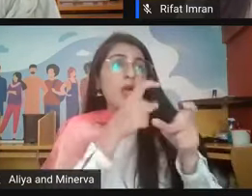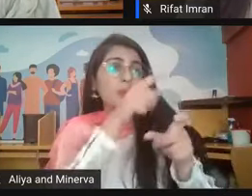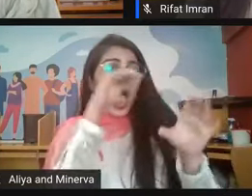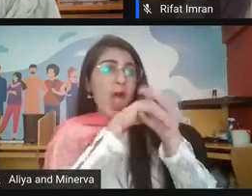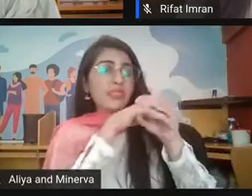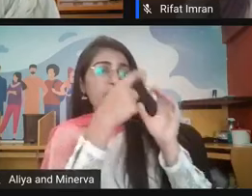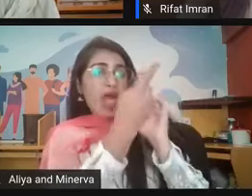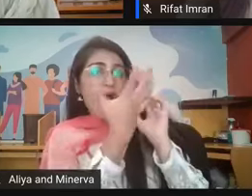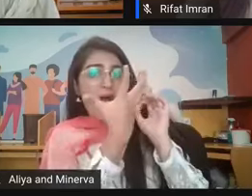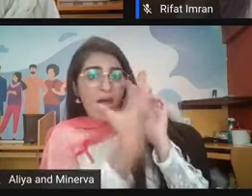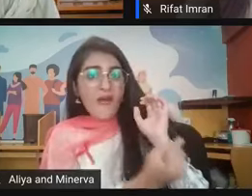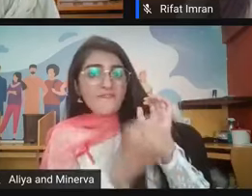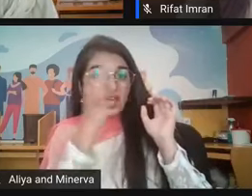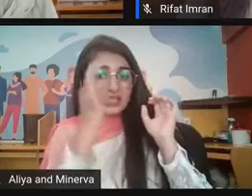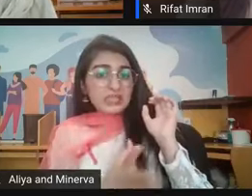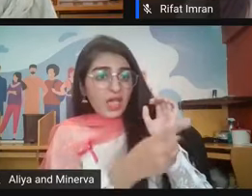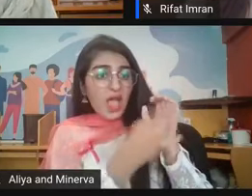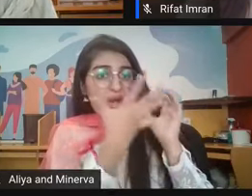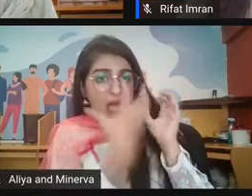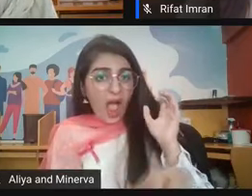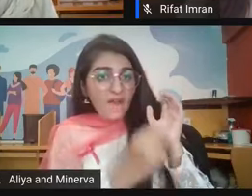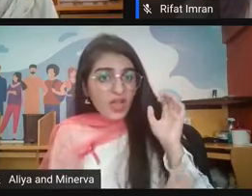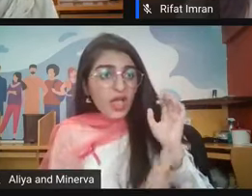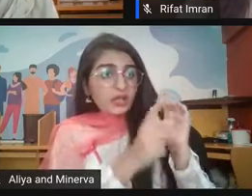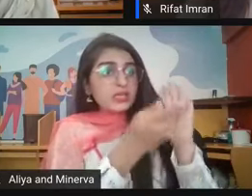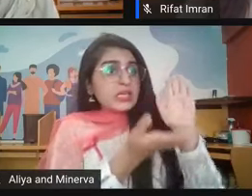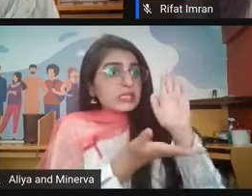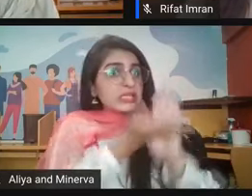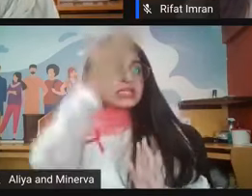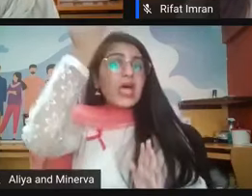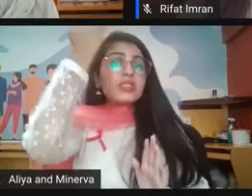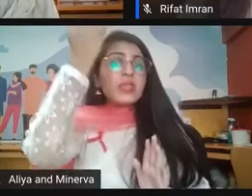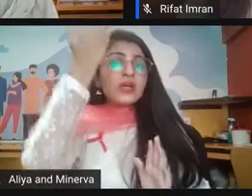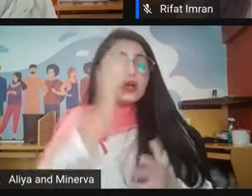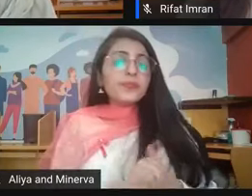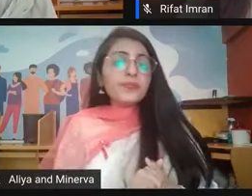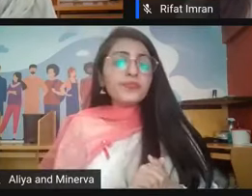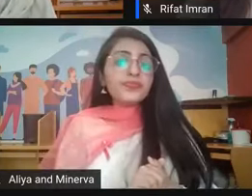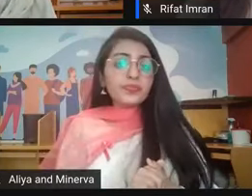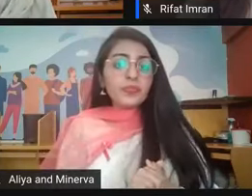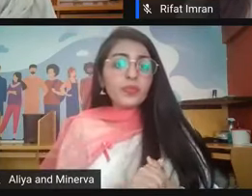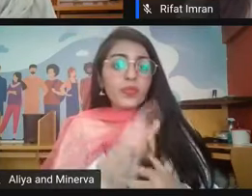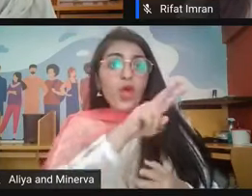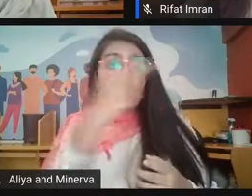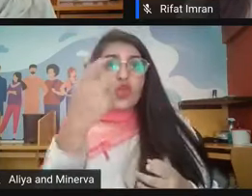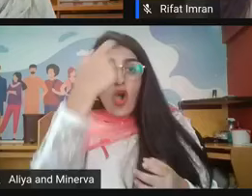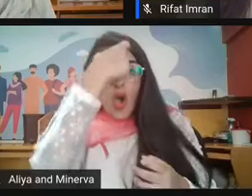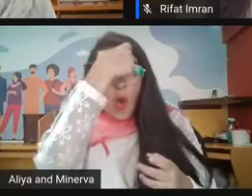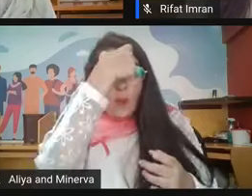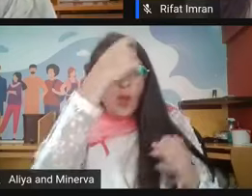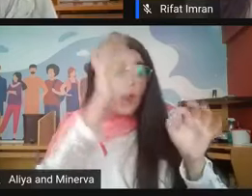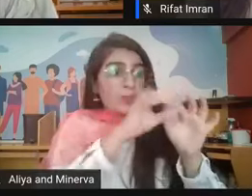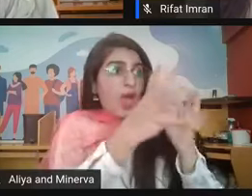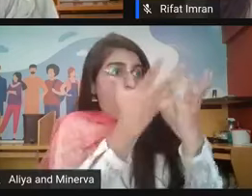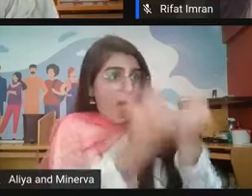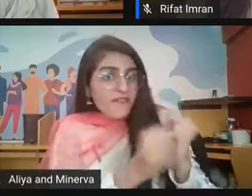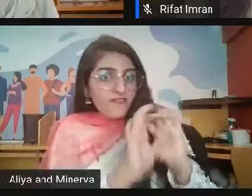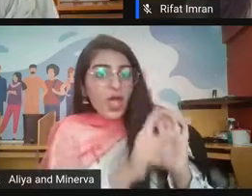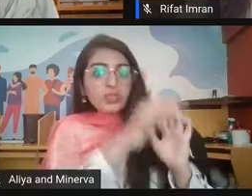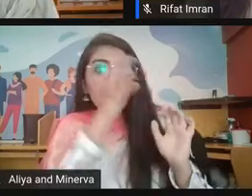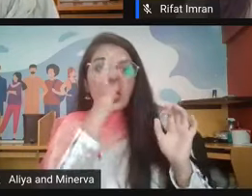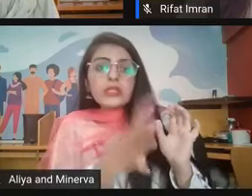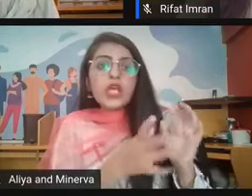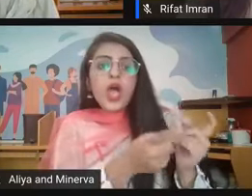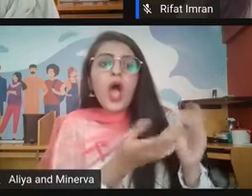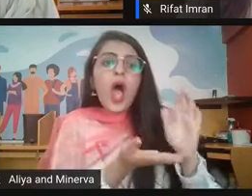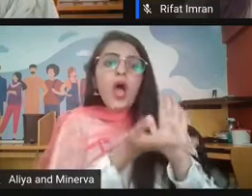मौजूद है तो उसका रिस्क या चांस ज्यादा बढ़ जाता है उस पर्टिकुलर प्रॉब्लम के हवाले से.